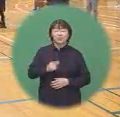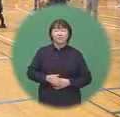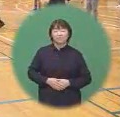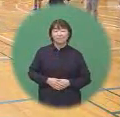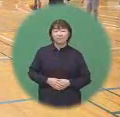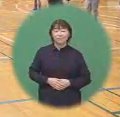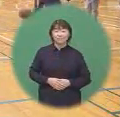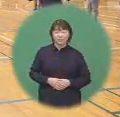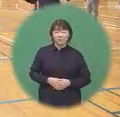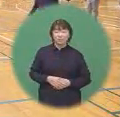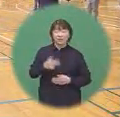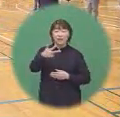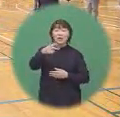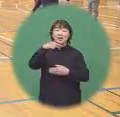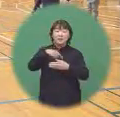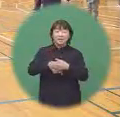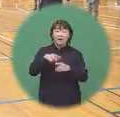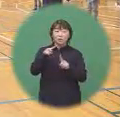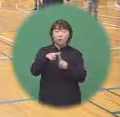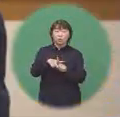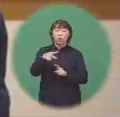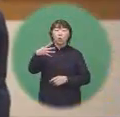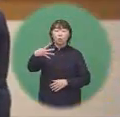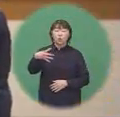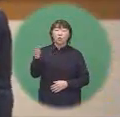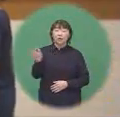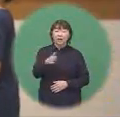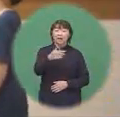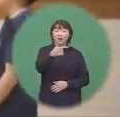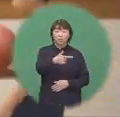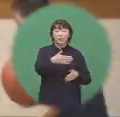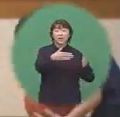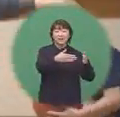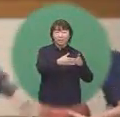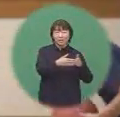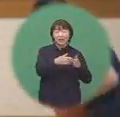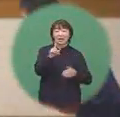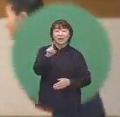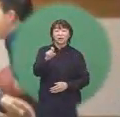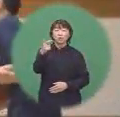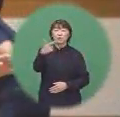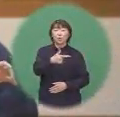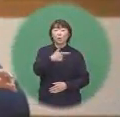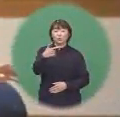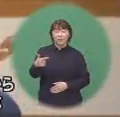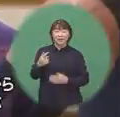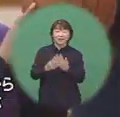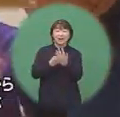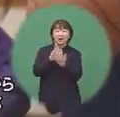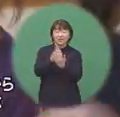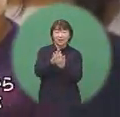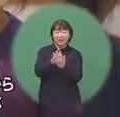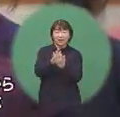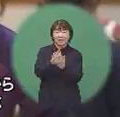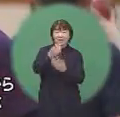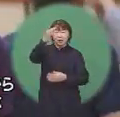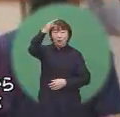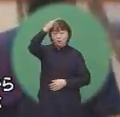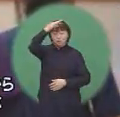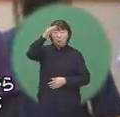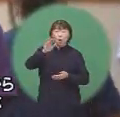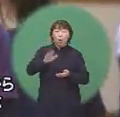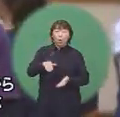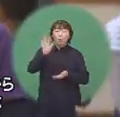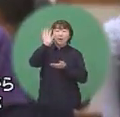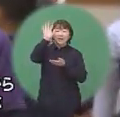教室には、市内の小学4年生から6年生の16人が参加し、プロバスケットボールチ